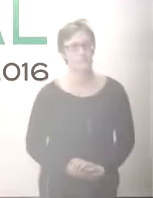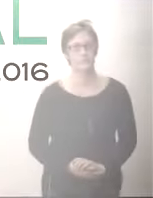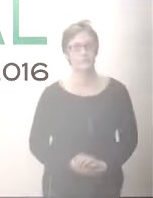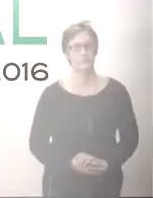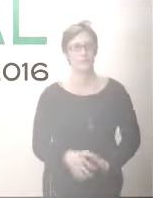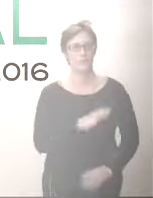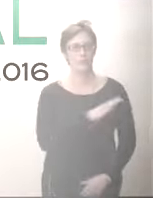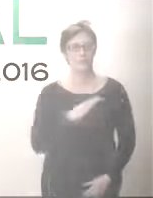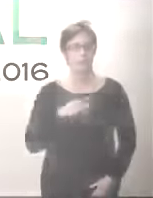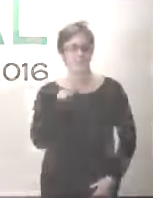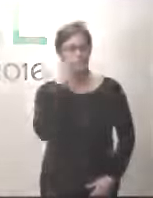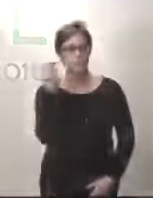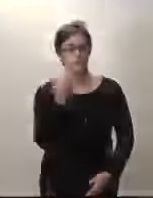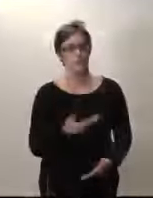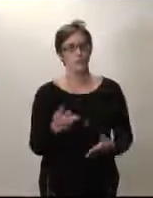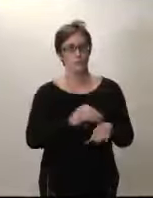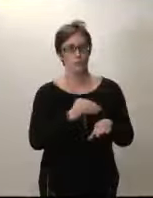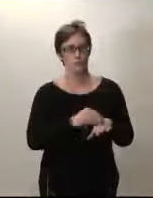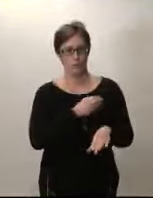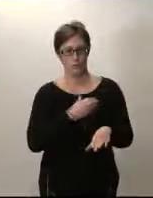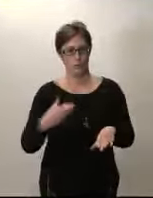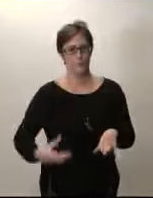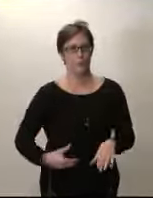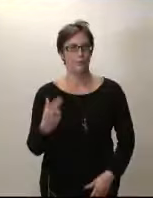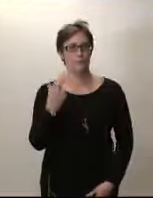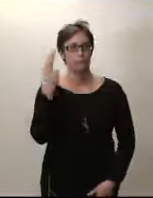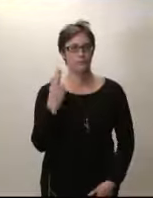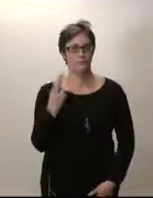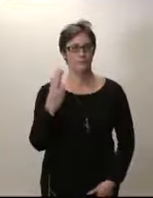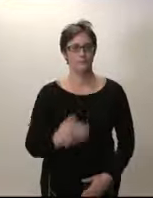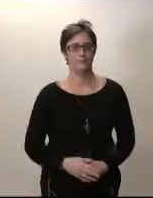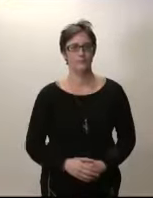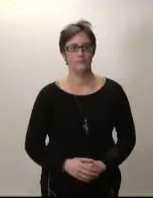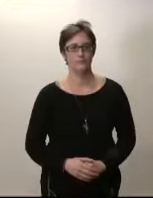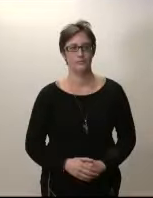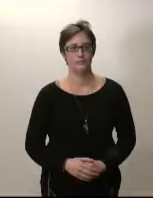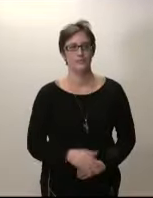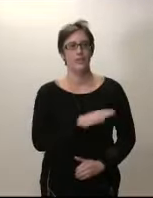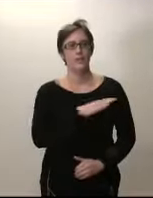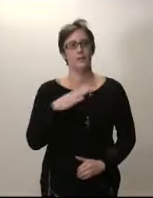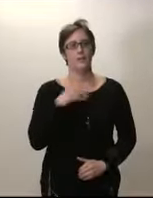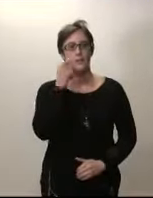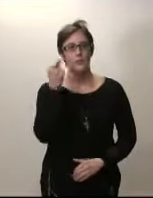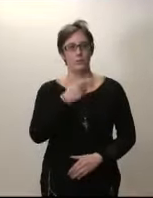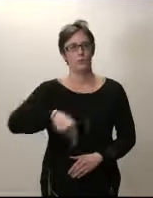Mesdames, Messieurs, le conseil municipal est donc ouvert. Mesdames, Messieurs les conseillers